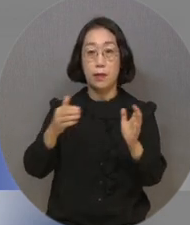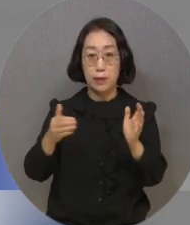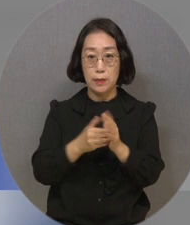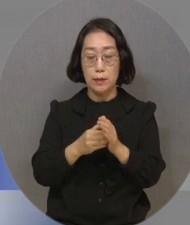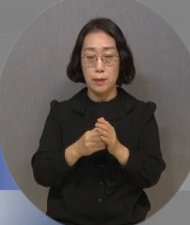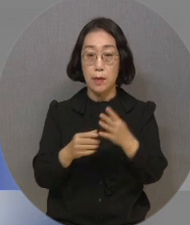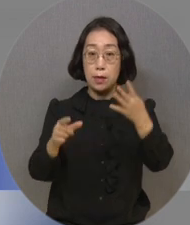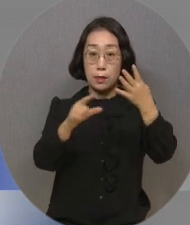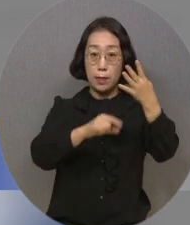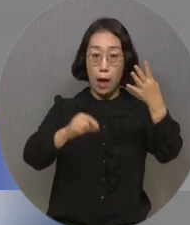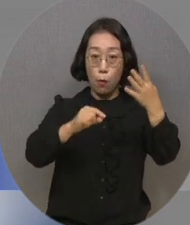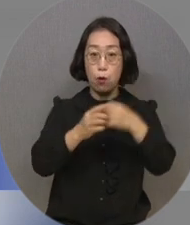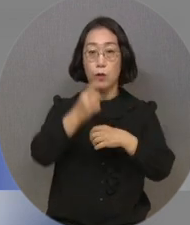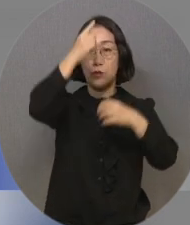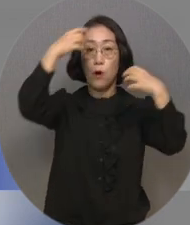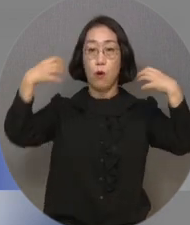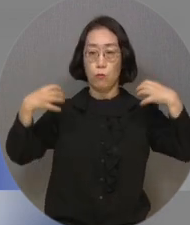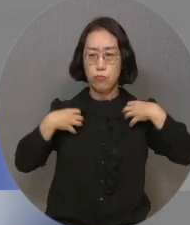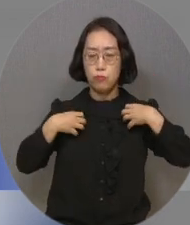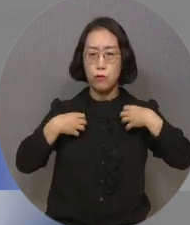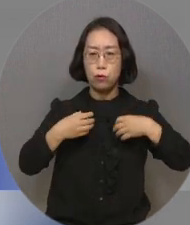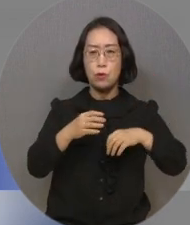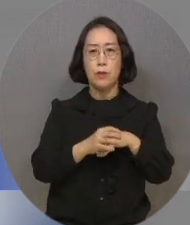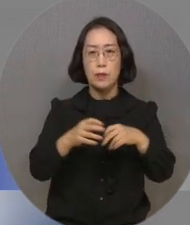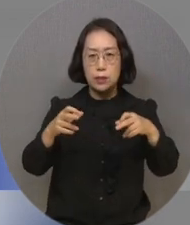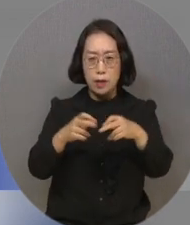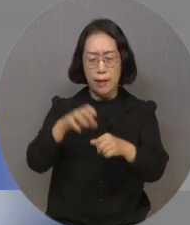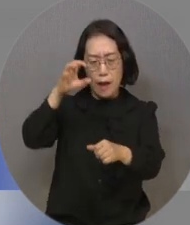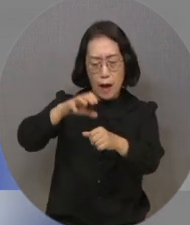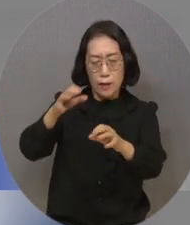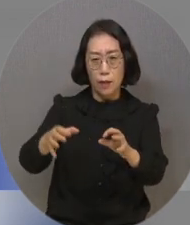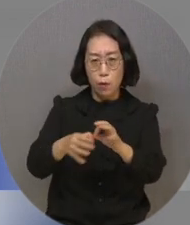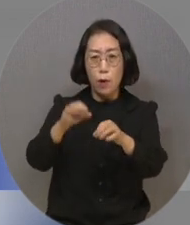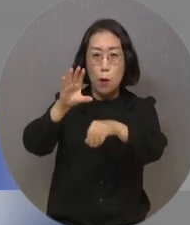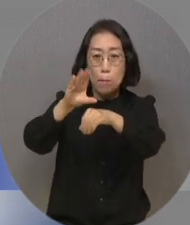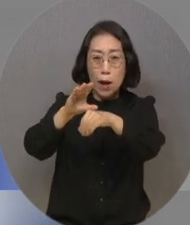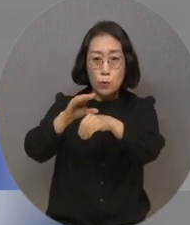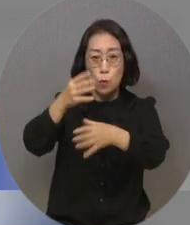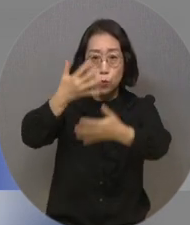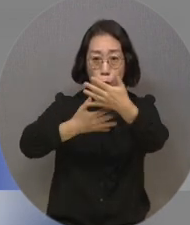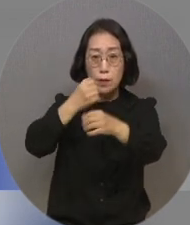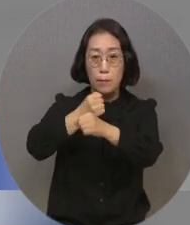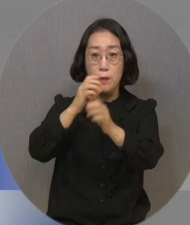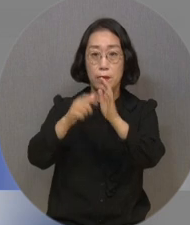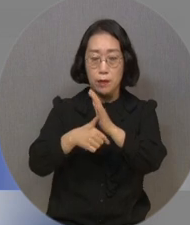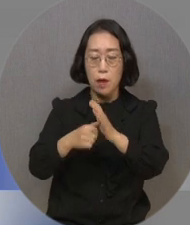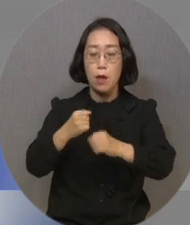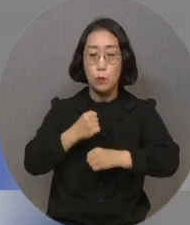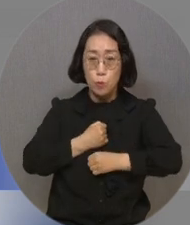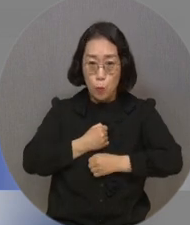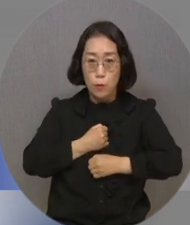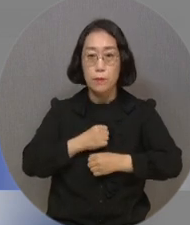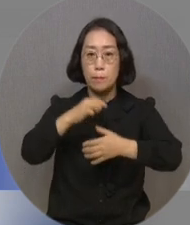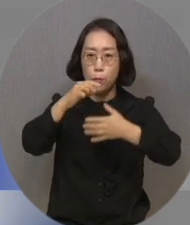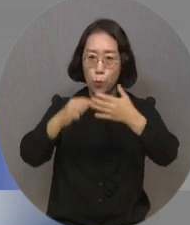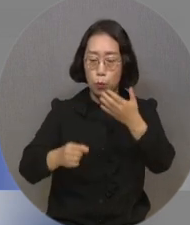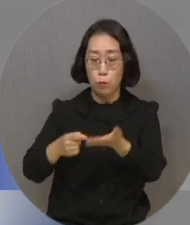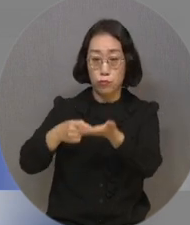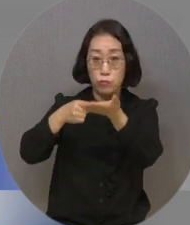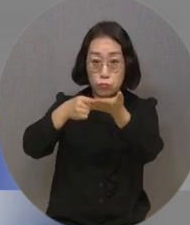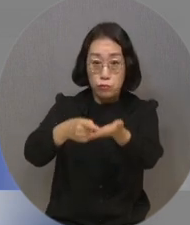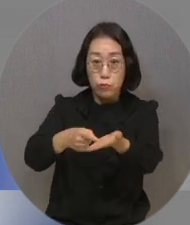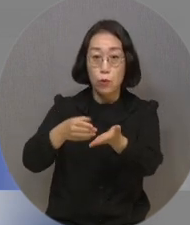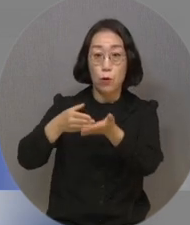정부가 언론에 장애인 학대보도에 대한 권고 기준을 수립하고 그 이행방안을 마련하도록 하는 내용의